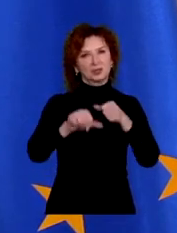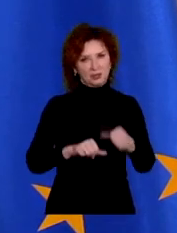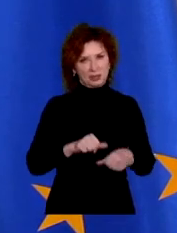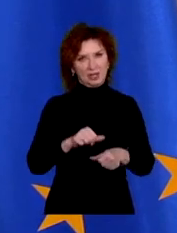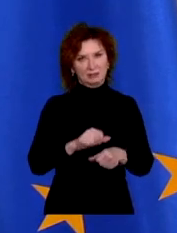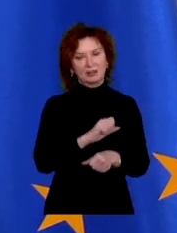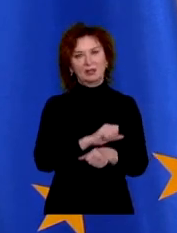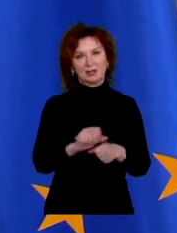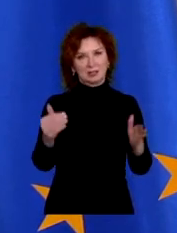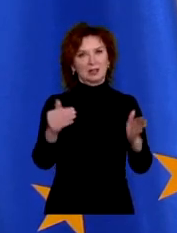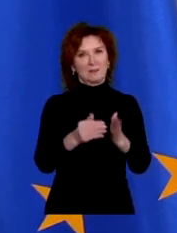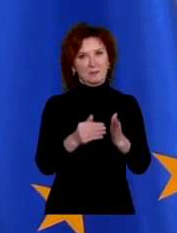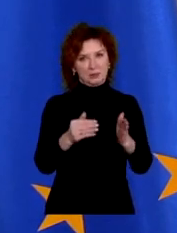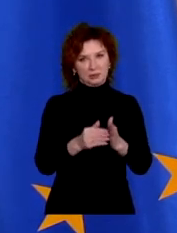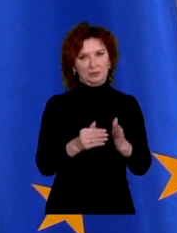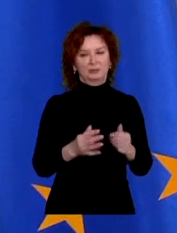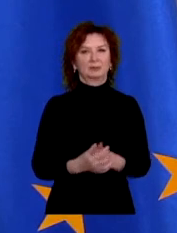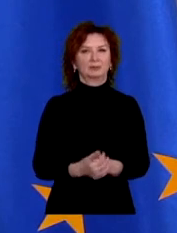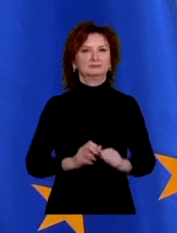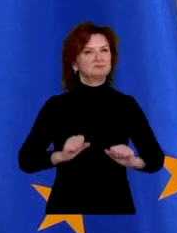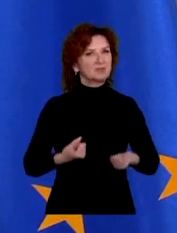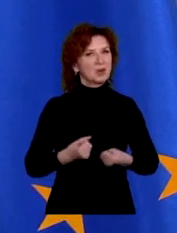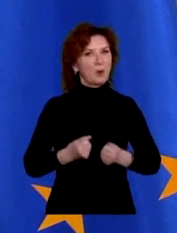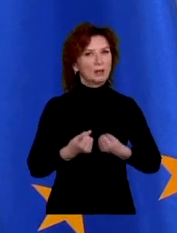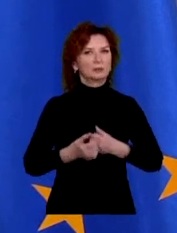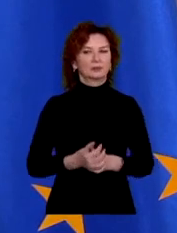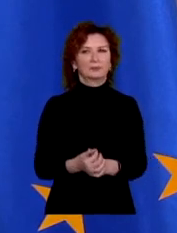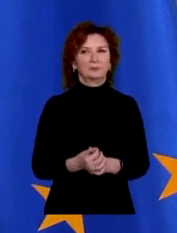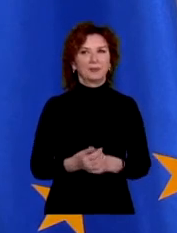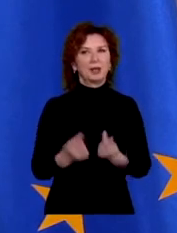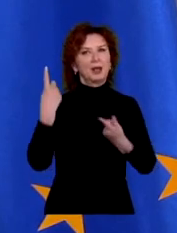jego funkcjonowania.